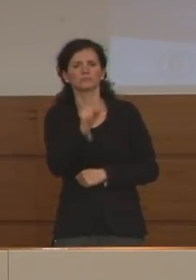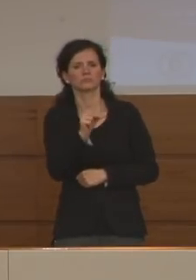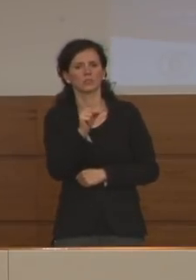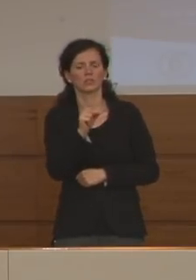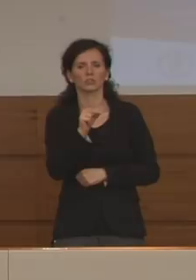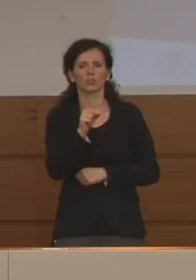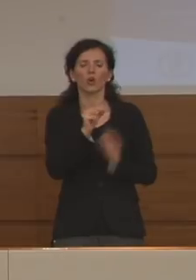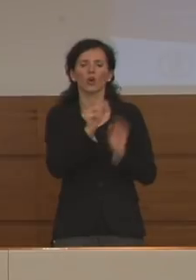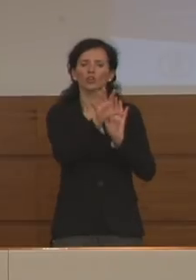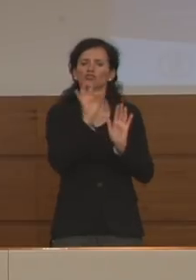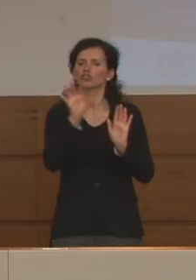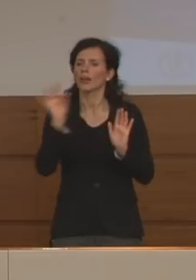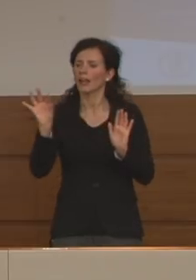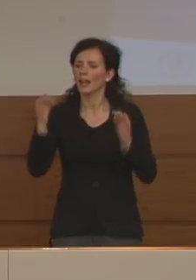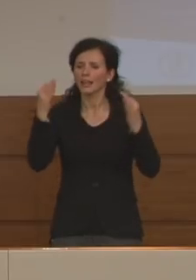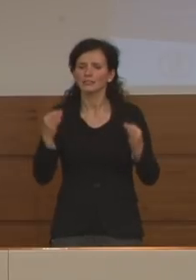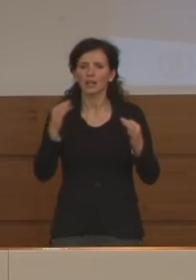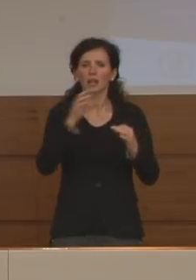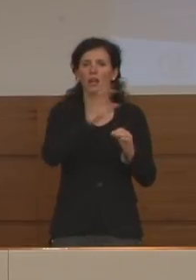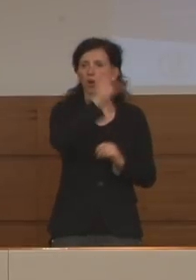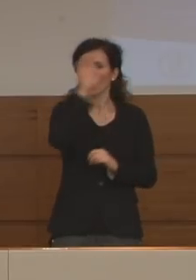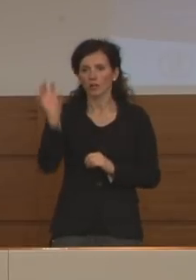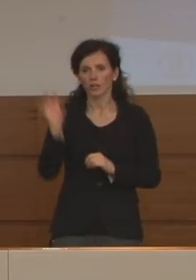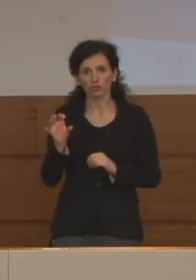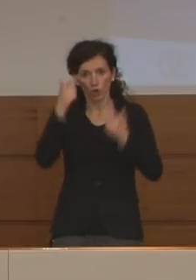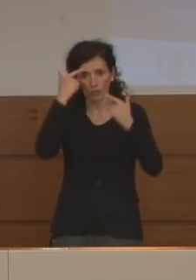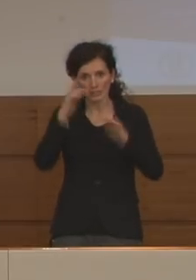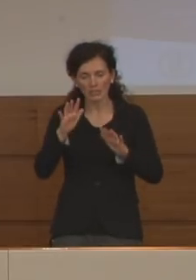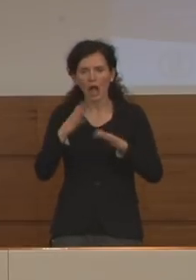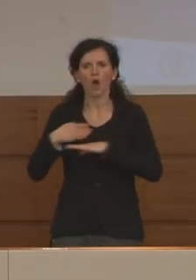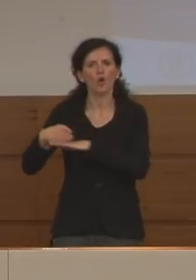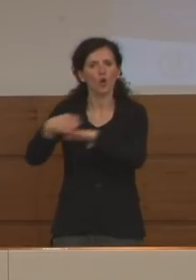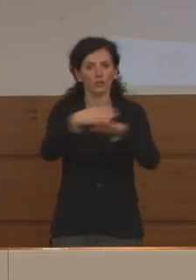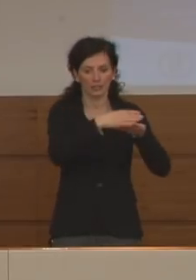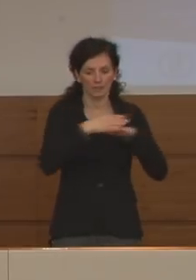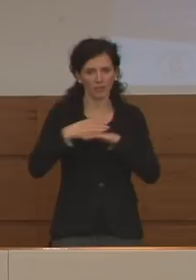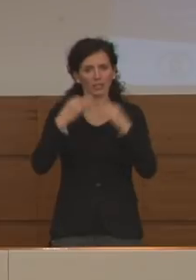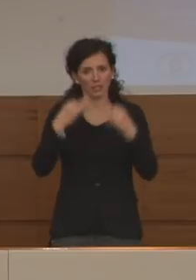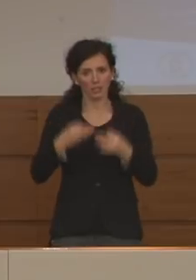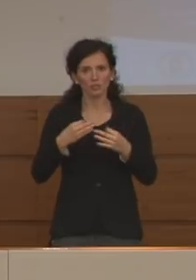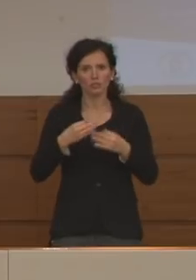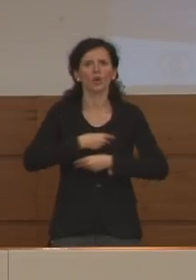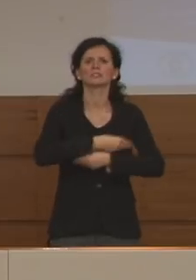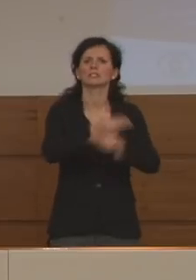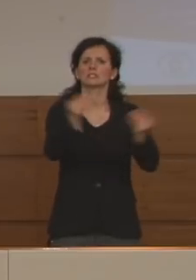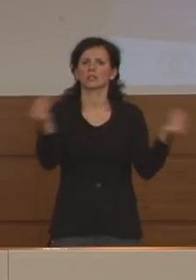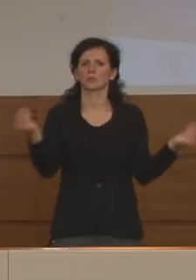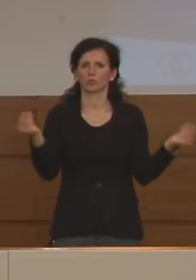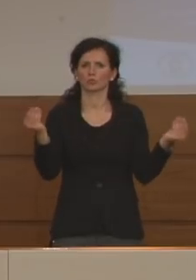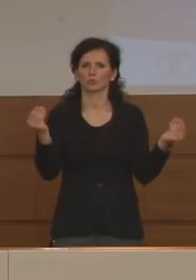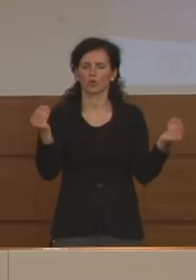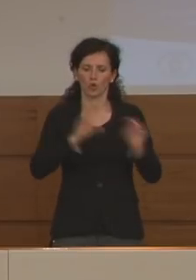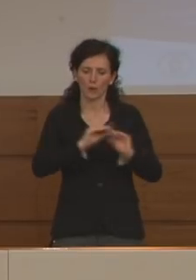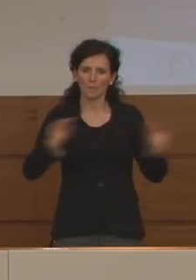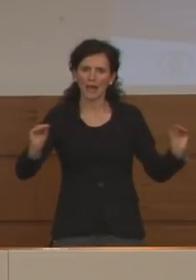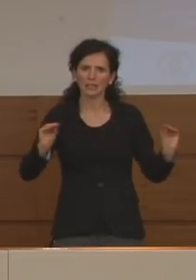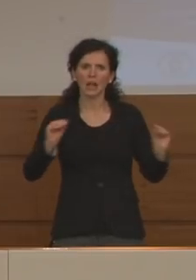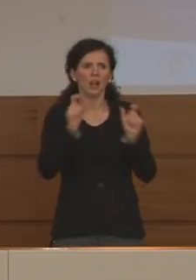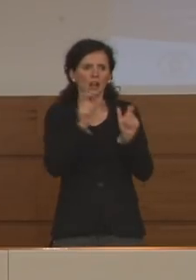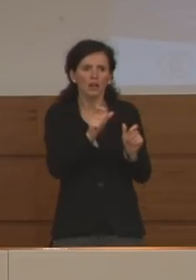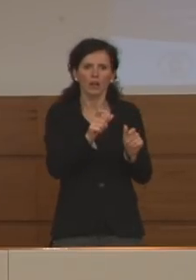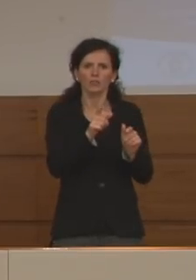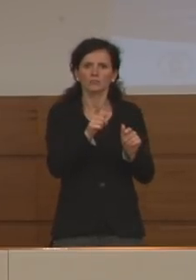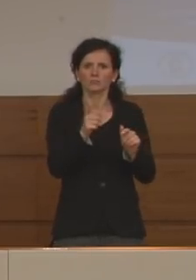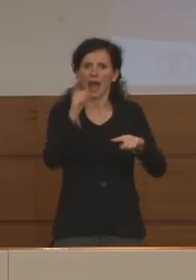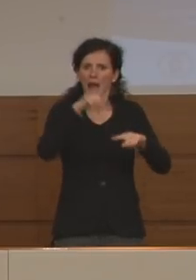le scelte condivise delle regioni tener conto anche della distribuzione del numero dei sanitari quindi sui criteri e si